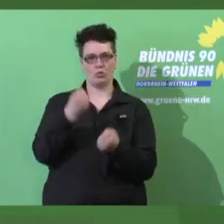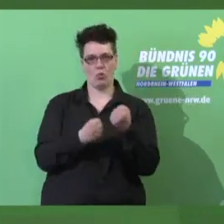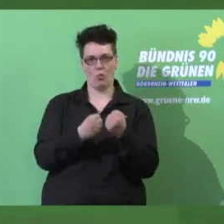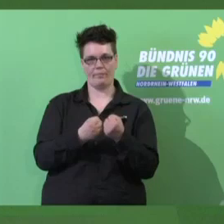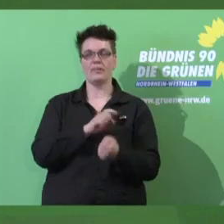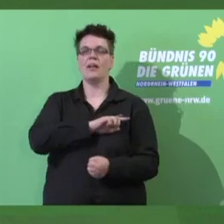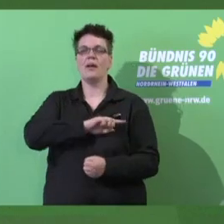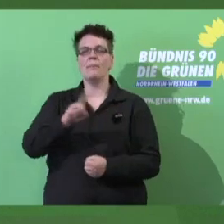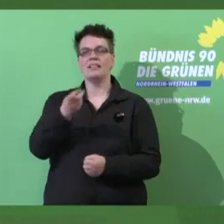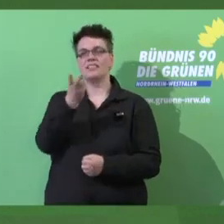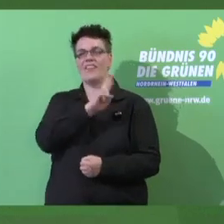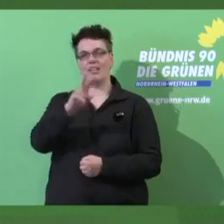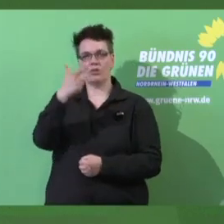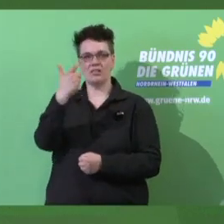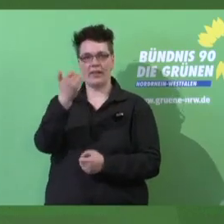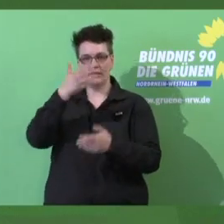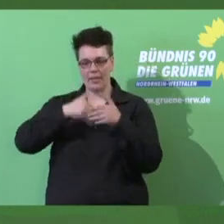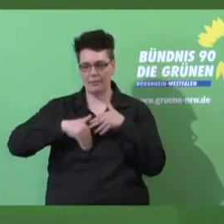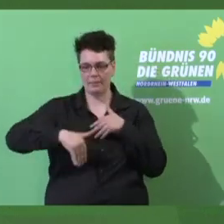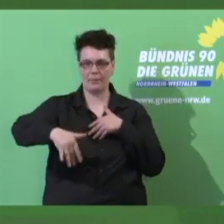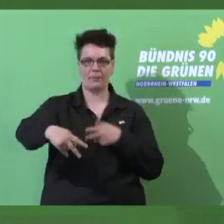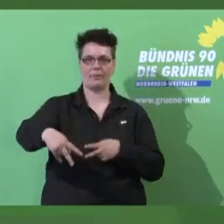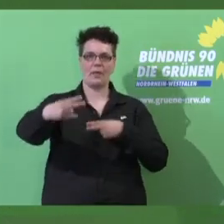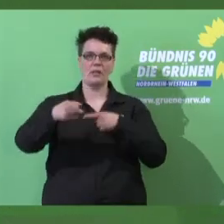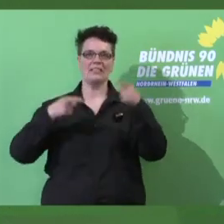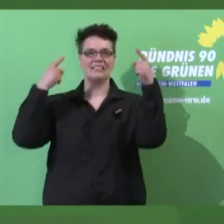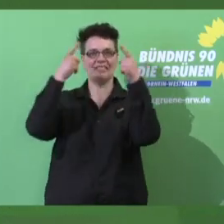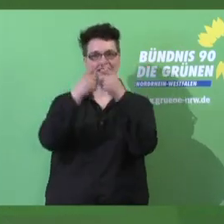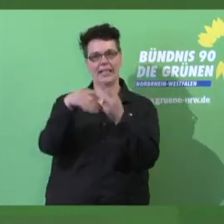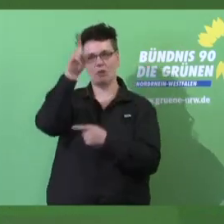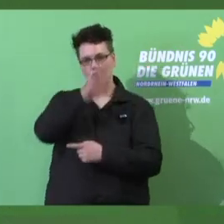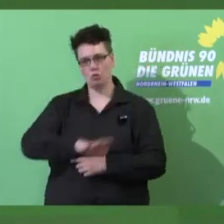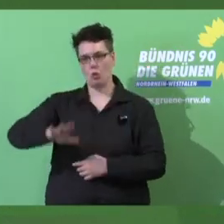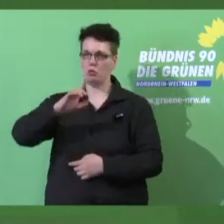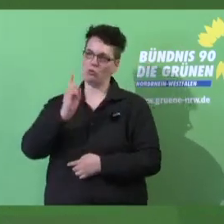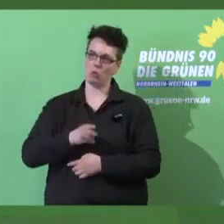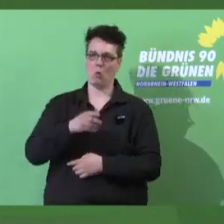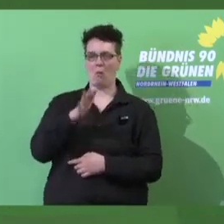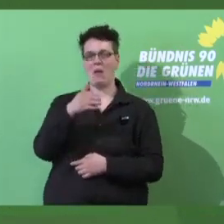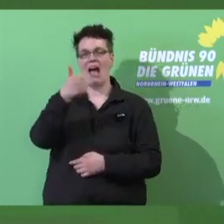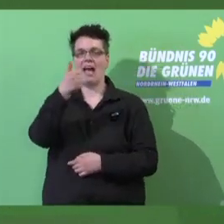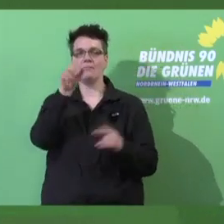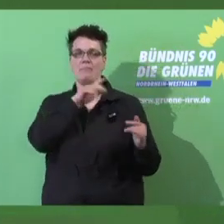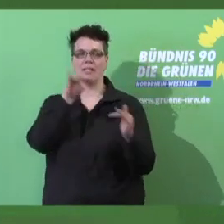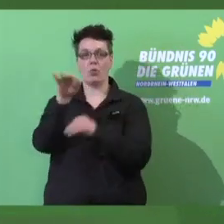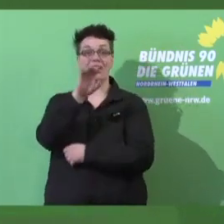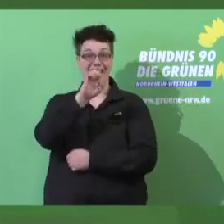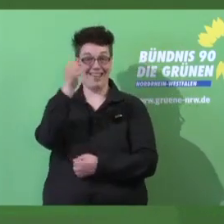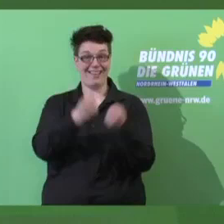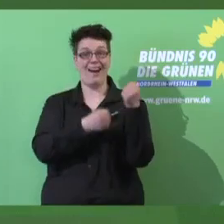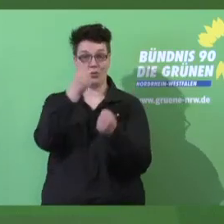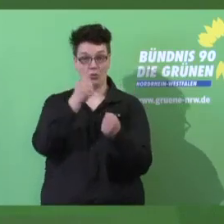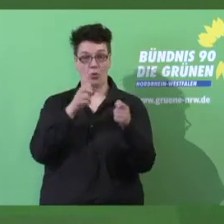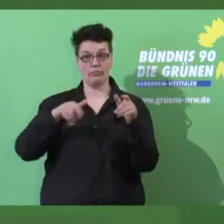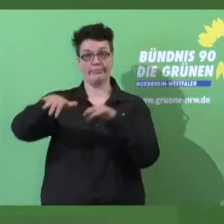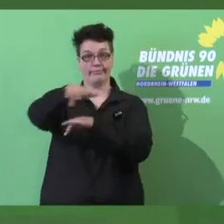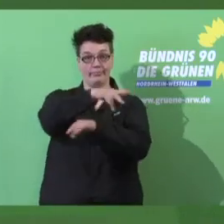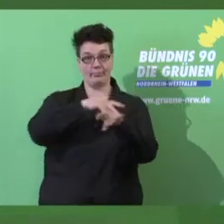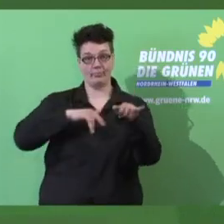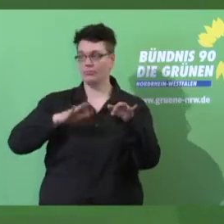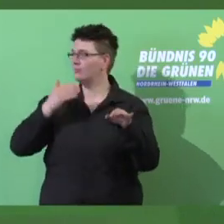2020 sollen 1 Million E-Wagen auf unserer Straße sein und dafür gibt die Bundesregierung, danke,